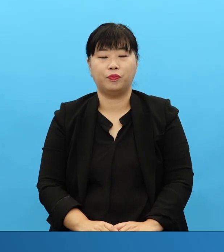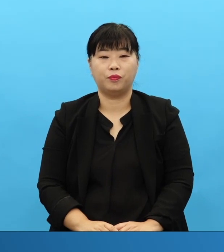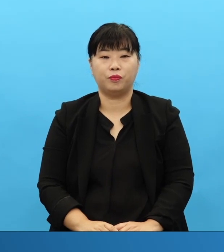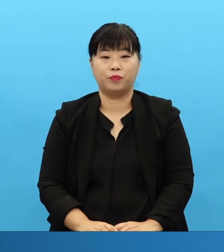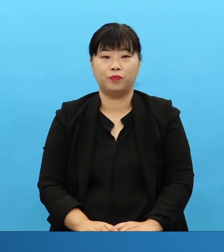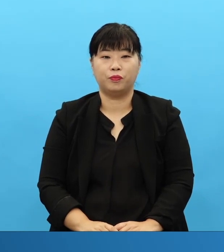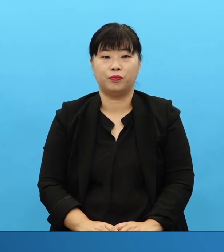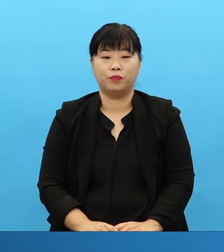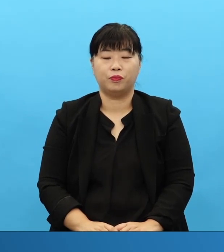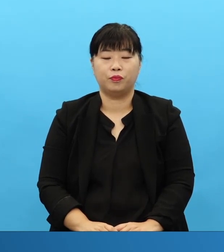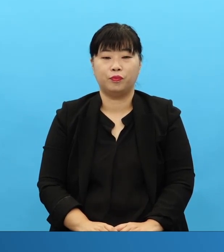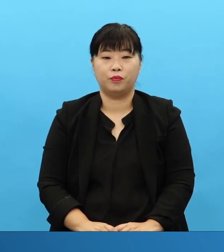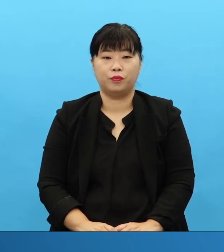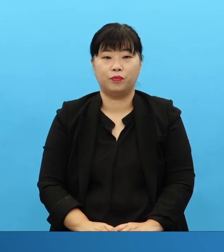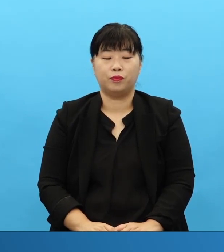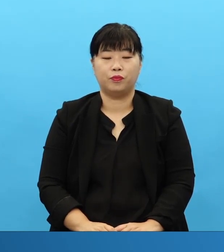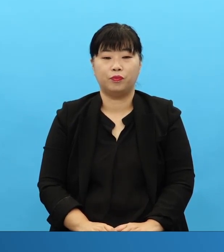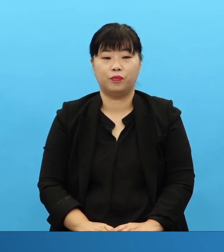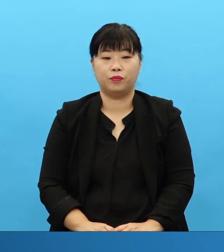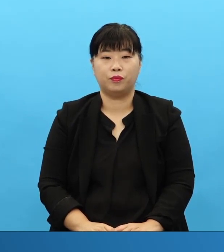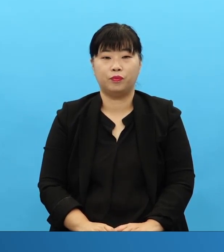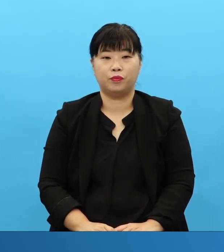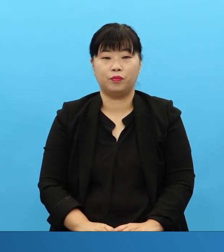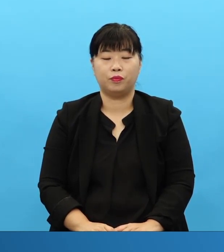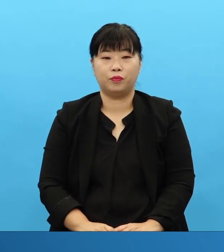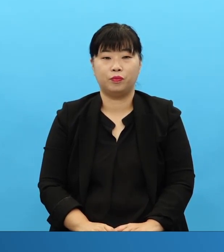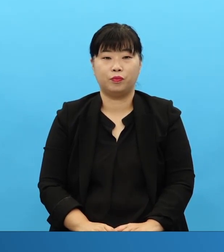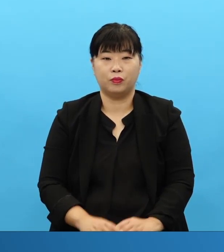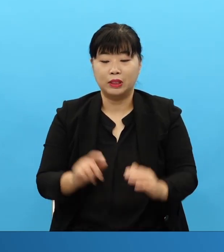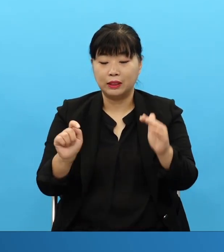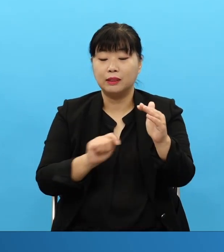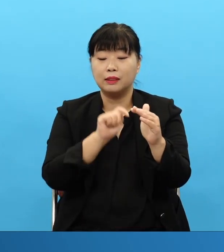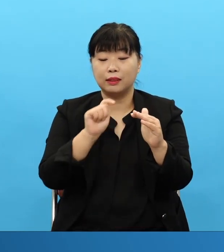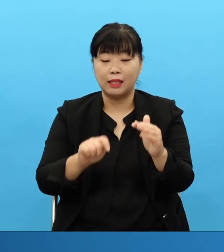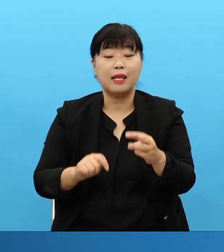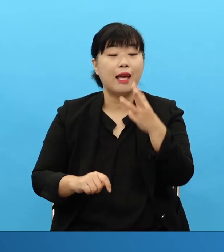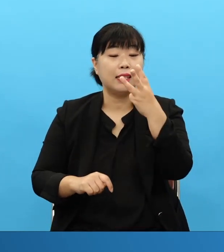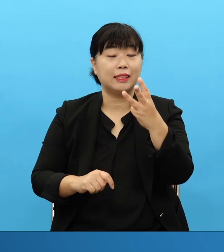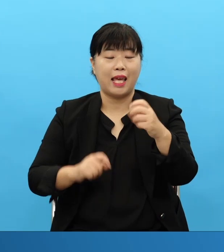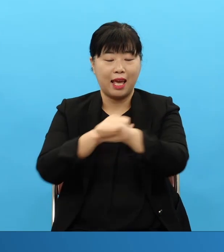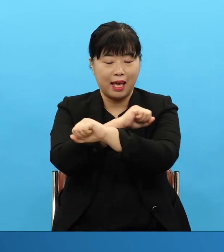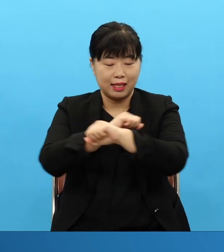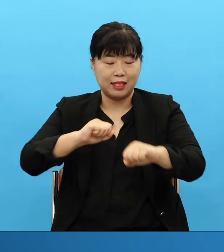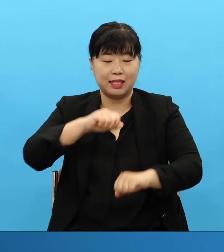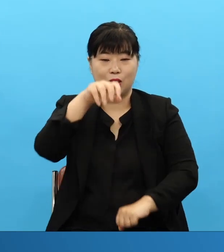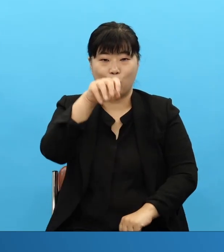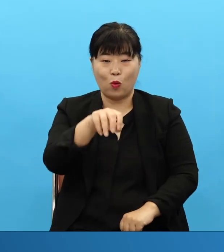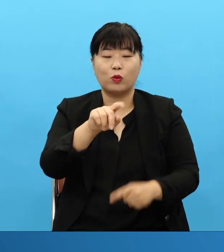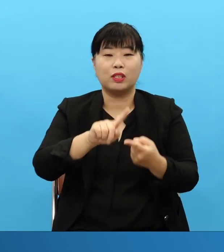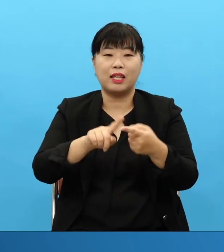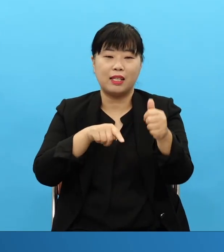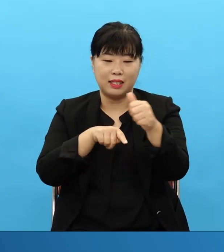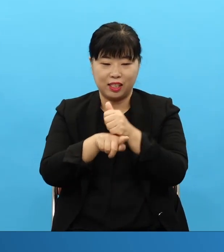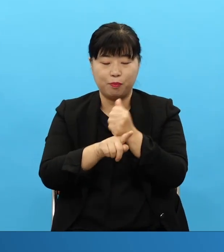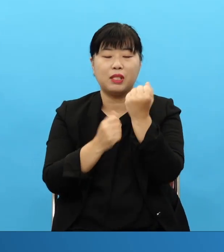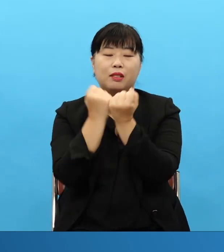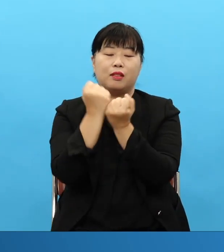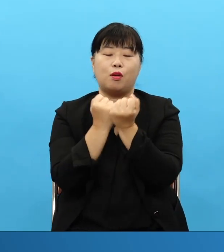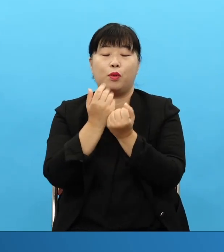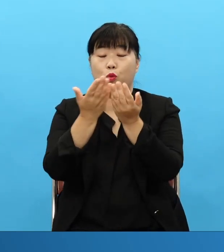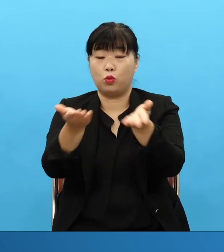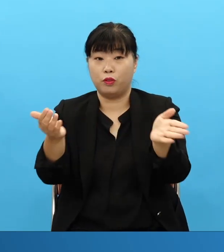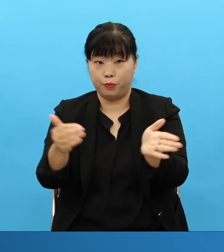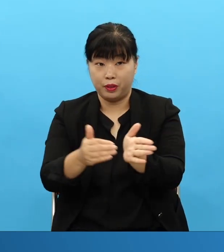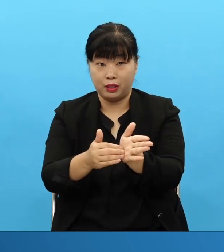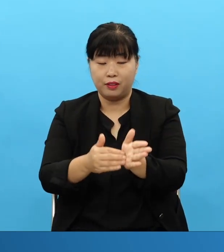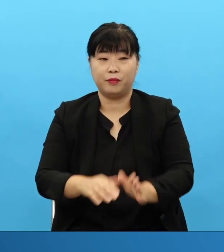나왔고요. 거기에 3가지 뜰, And the 3 courtyards there. 이 기도가 항상 되어져야 됩니다. That